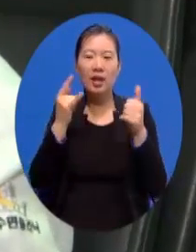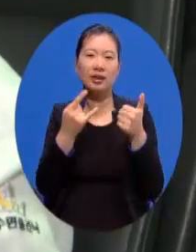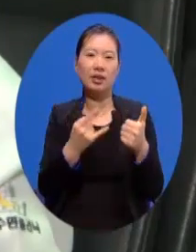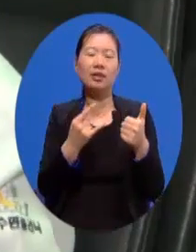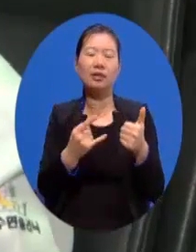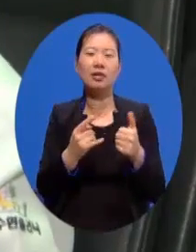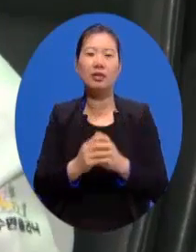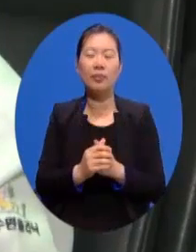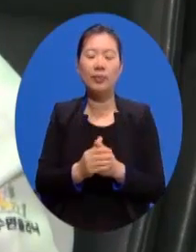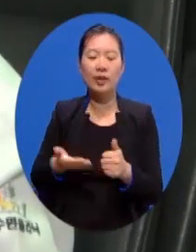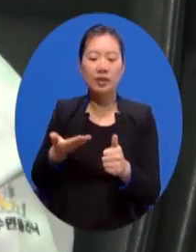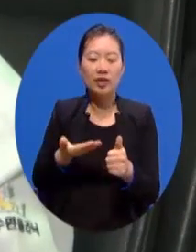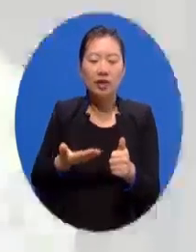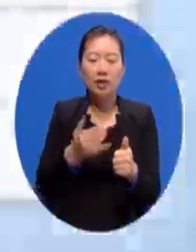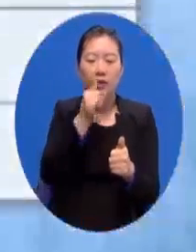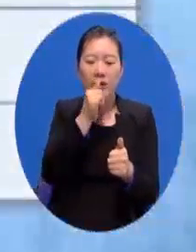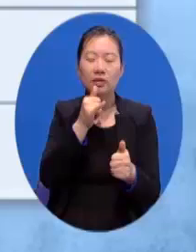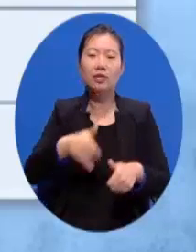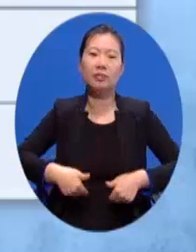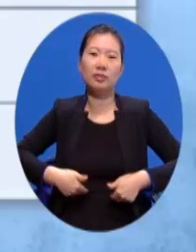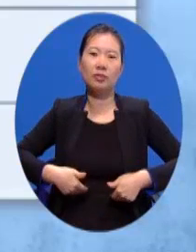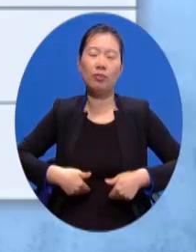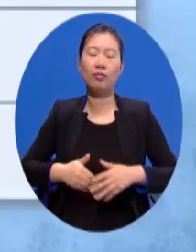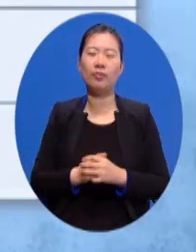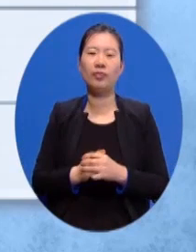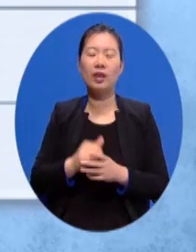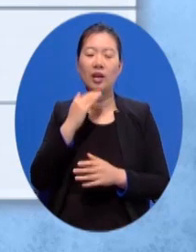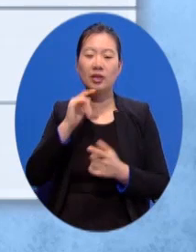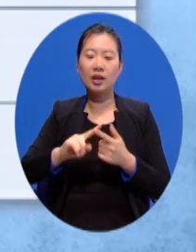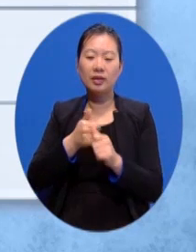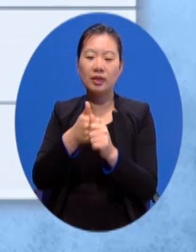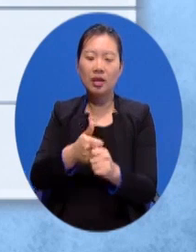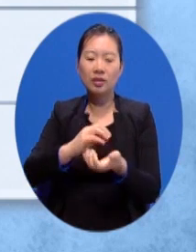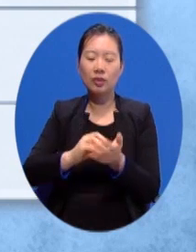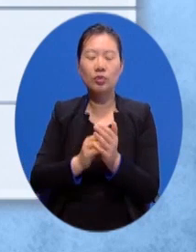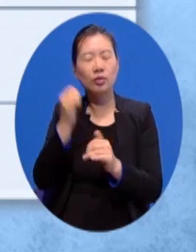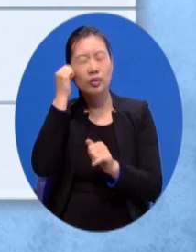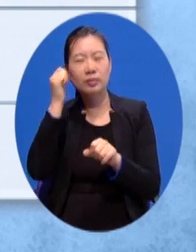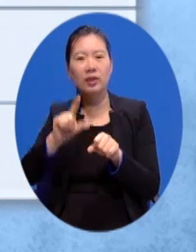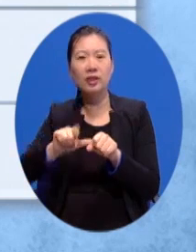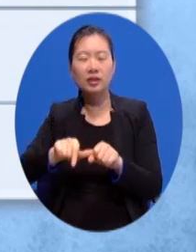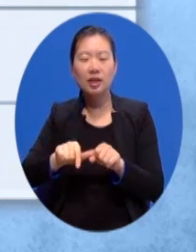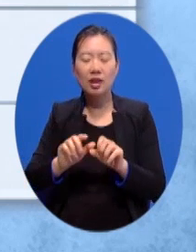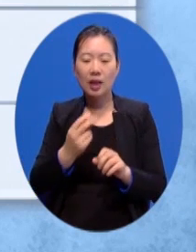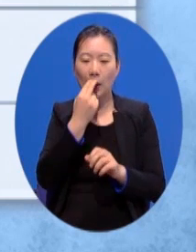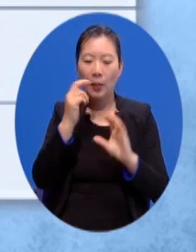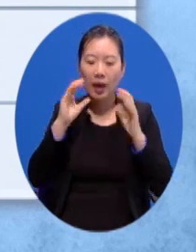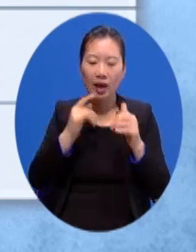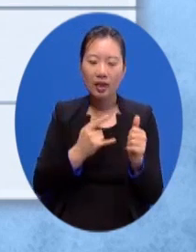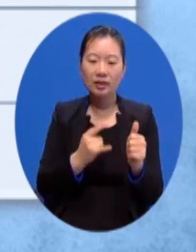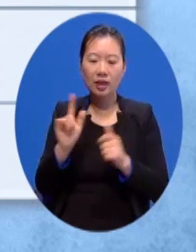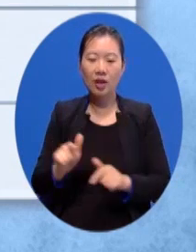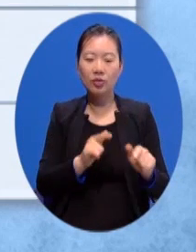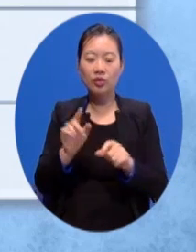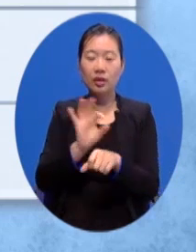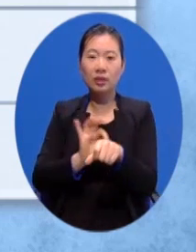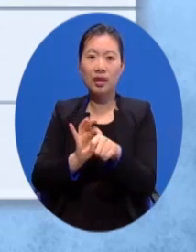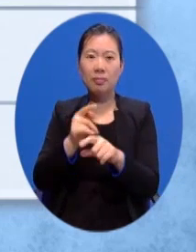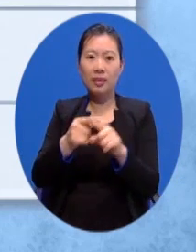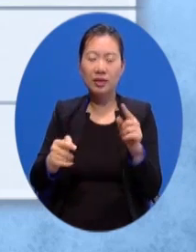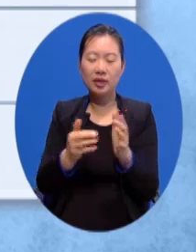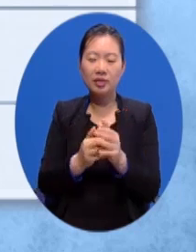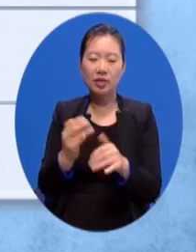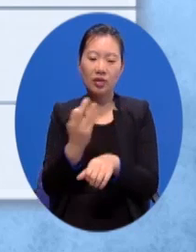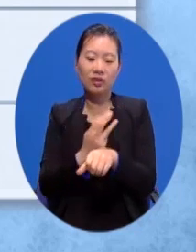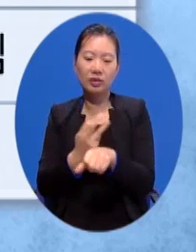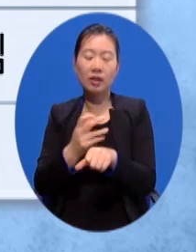이제 그 제공을 해줘야 되는데. 연령별 적정 수면 시간은 신생아는 하루 10시간 반에서